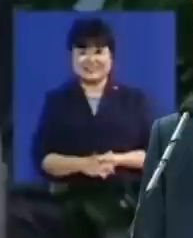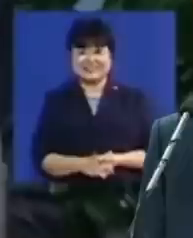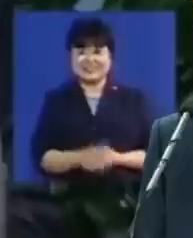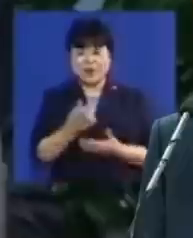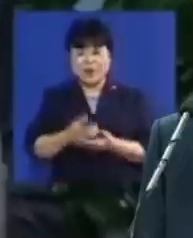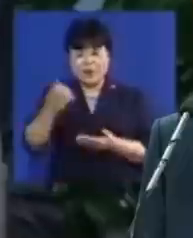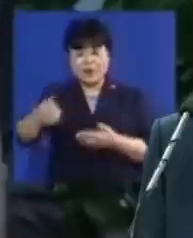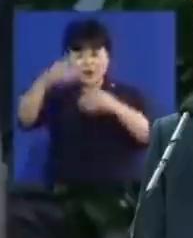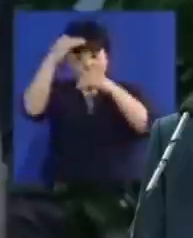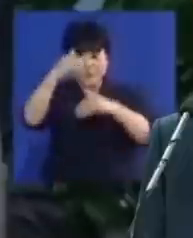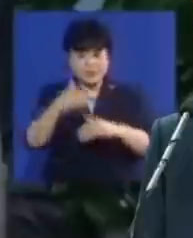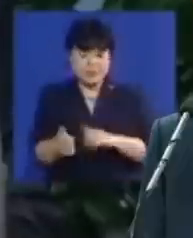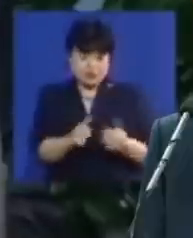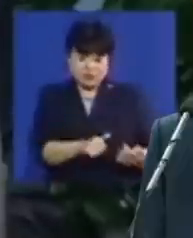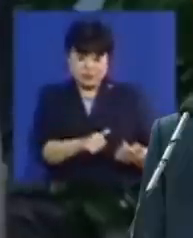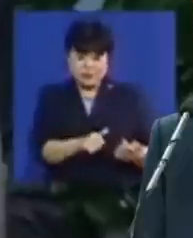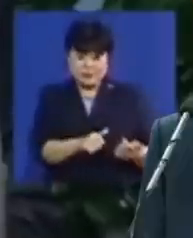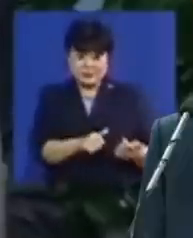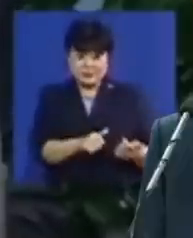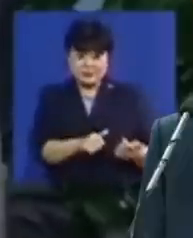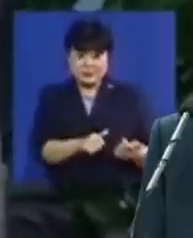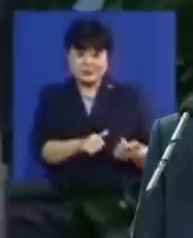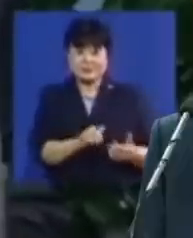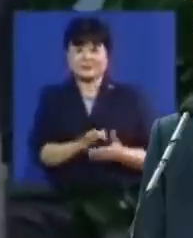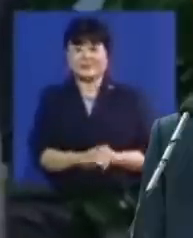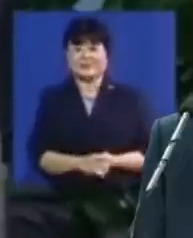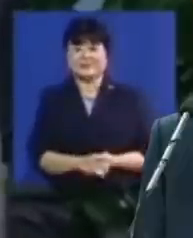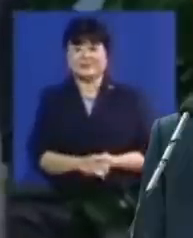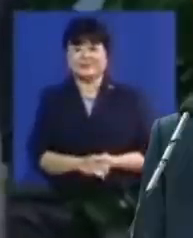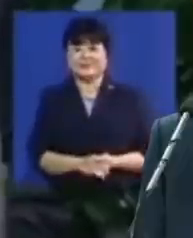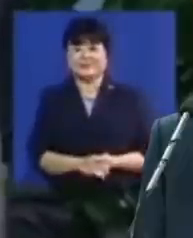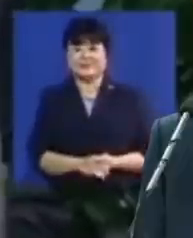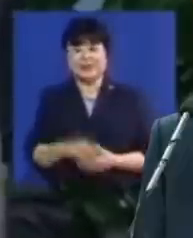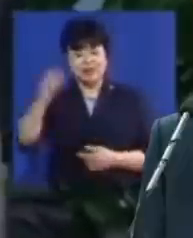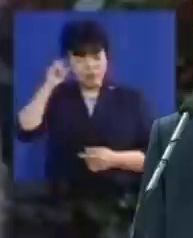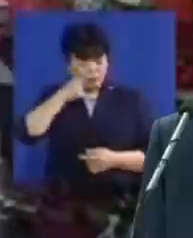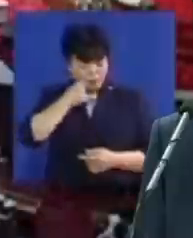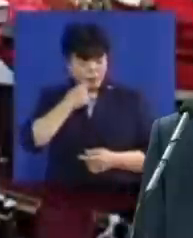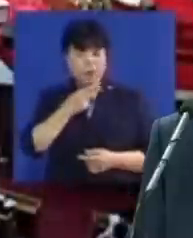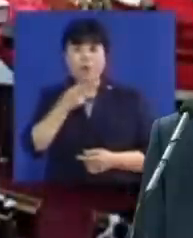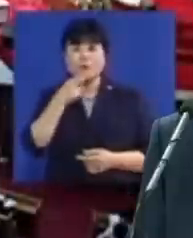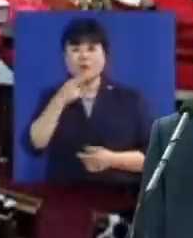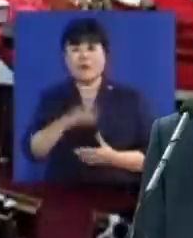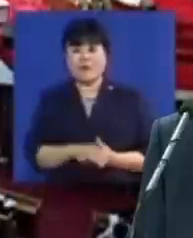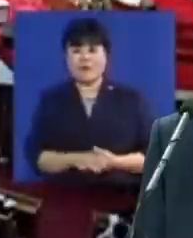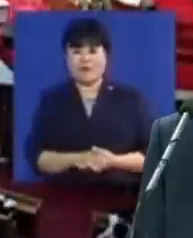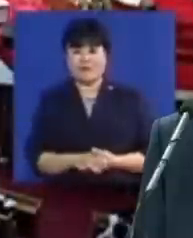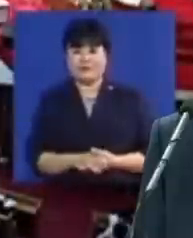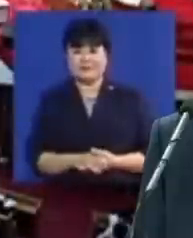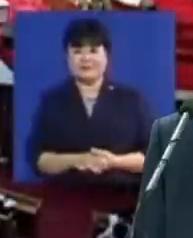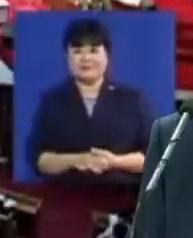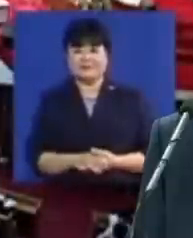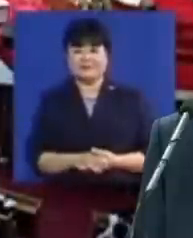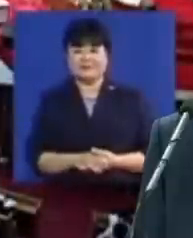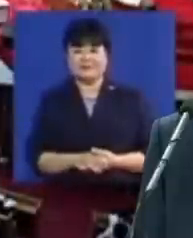그 옮겨가는 과정이 죽음이요. 거기에 아무런 어려움이 따르지 않은